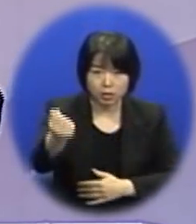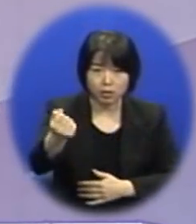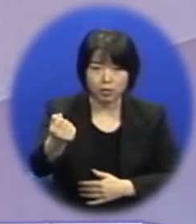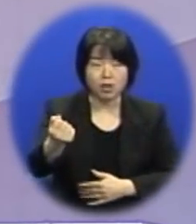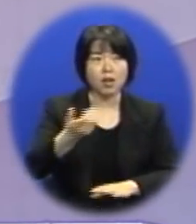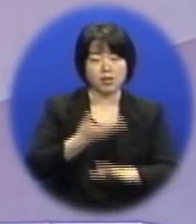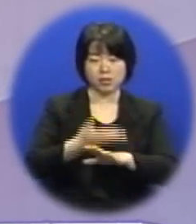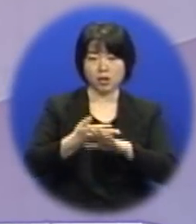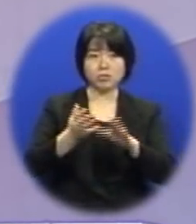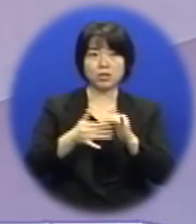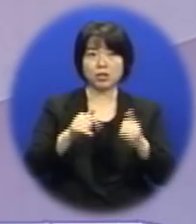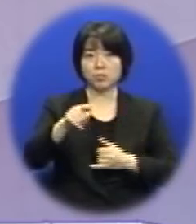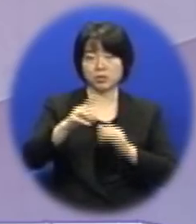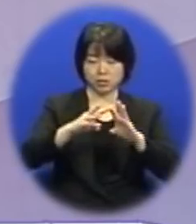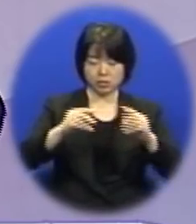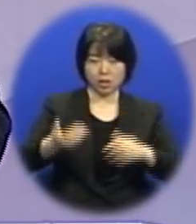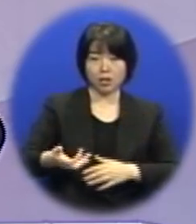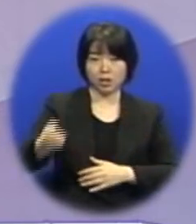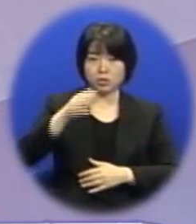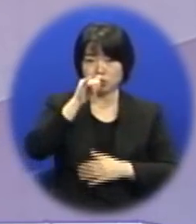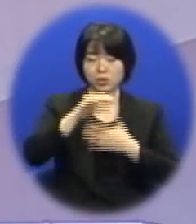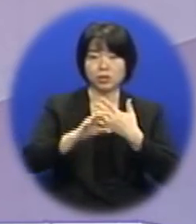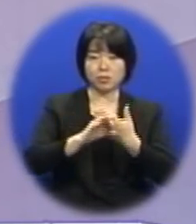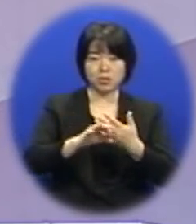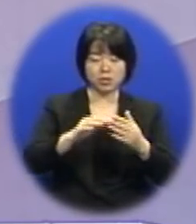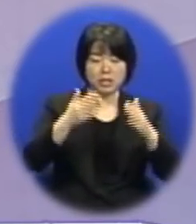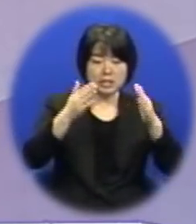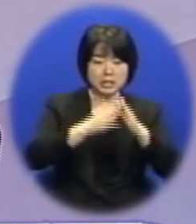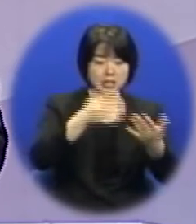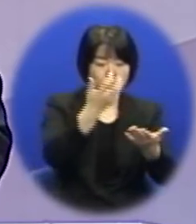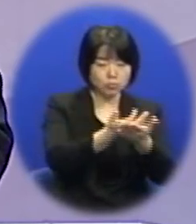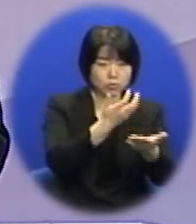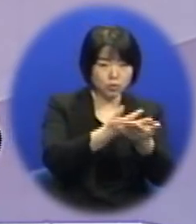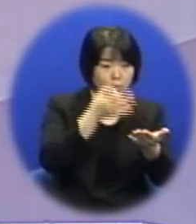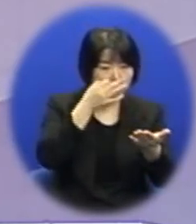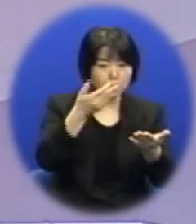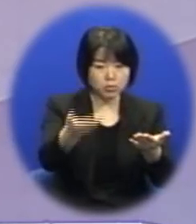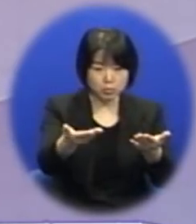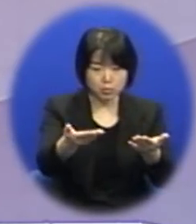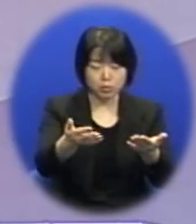땅을 가지고 있다면, 집 문서 보여주면서, 이건 내 땅입니다.